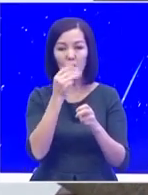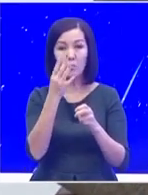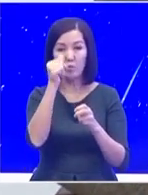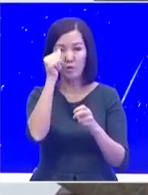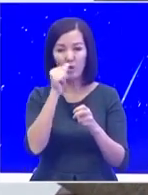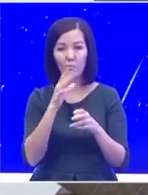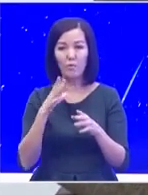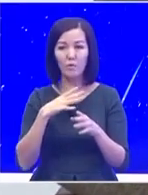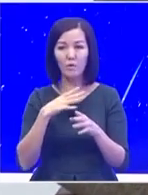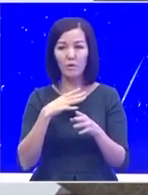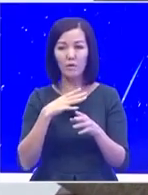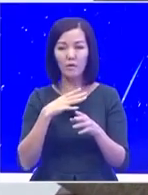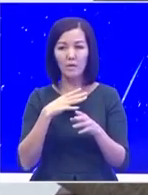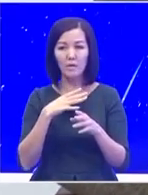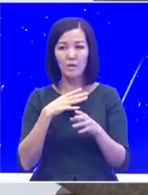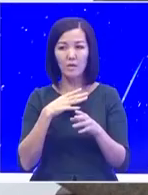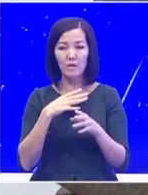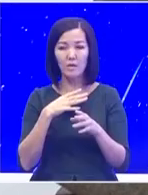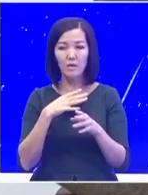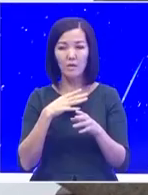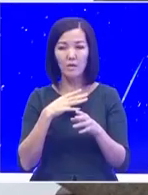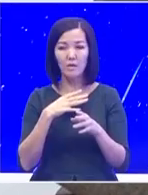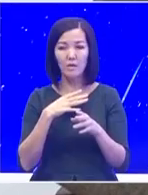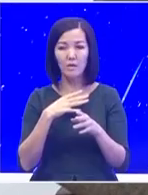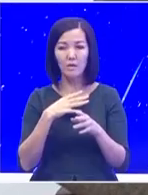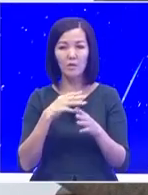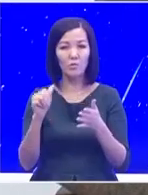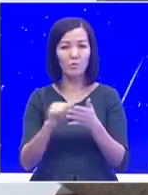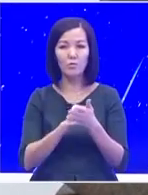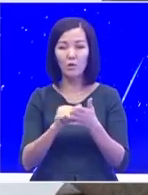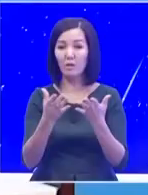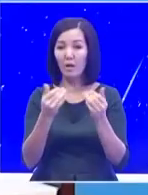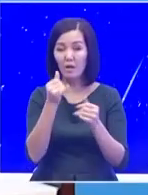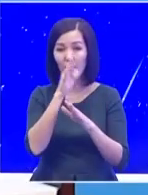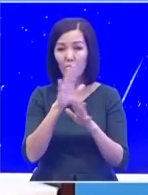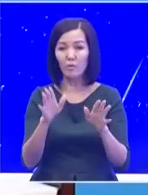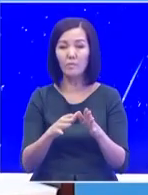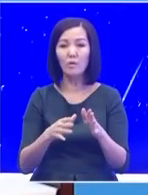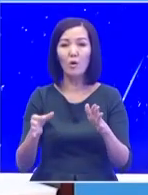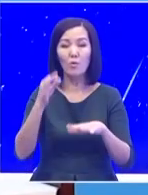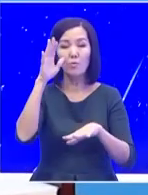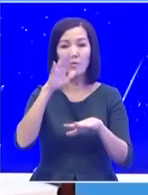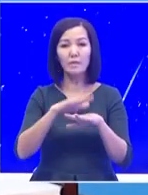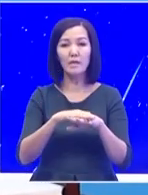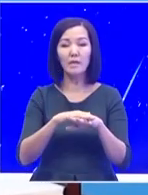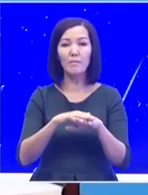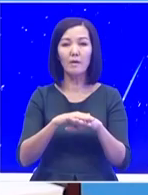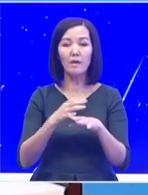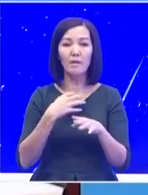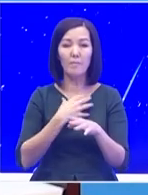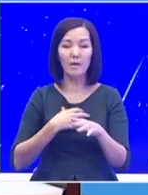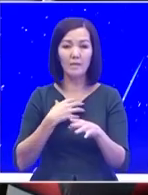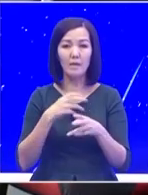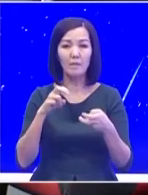кетіп барады. Ертең оны бәленбай мында алып кетеді. Оны біз қалай төлейміз? Амандық Баталов қалашы халқын мазалаған